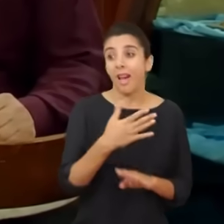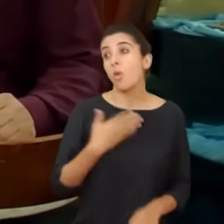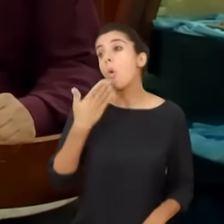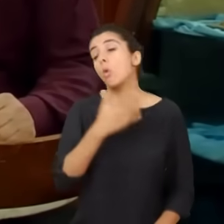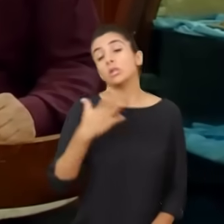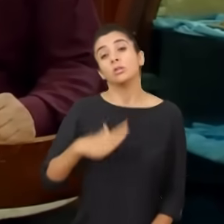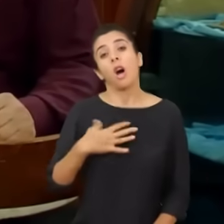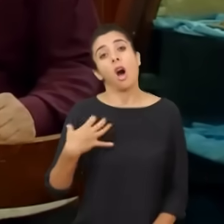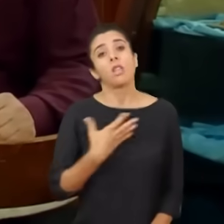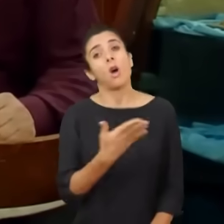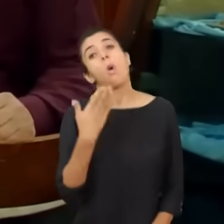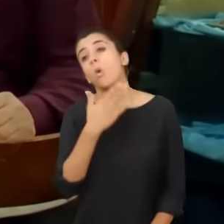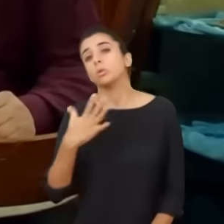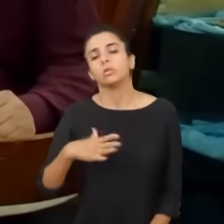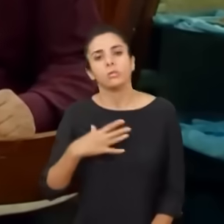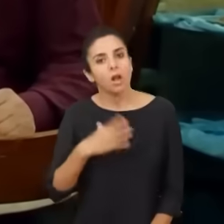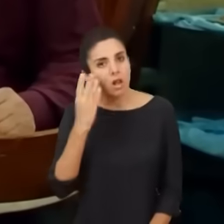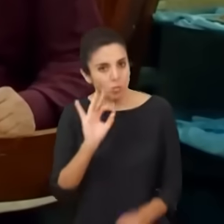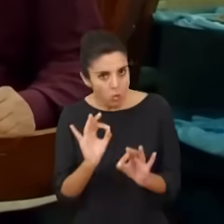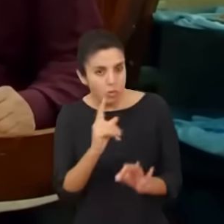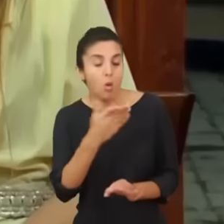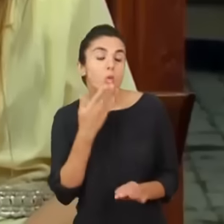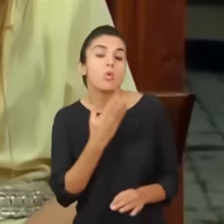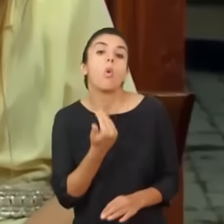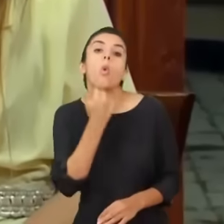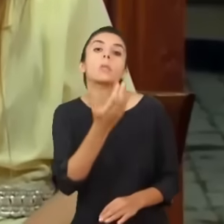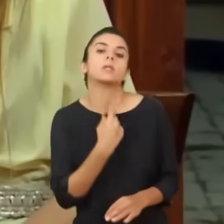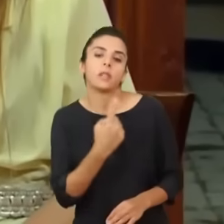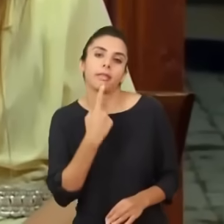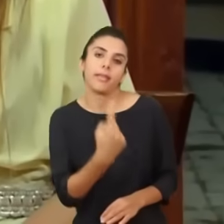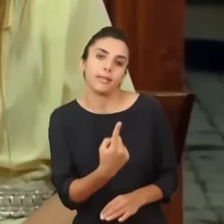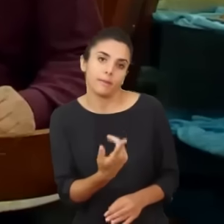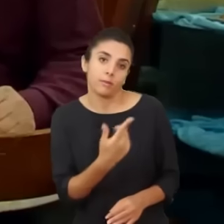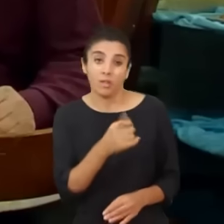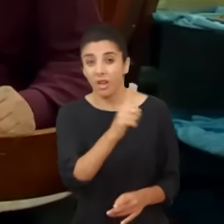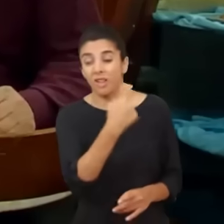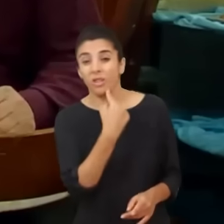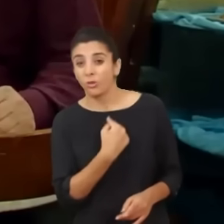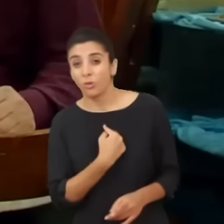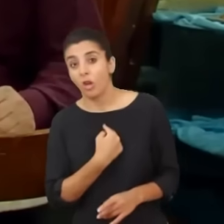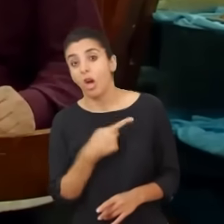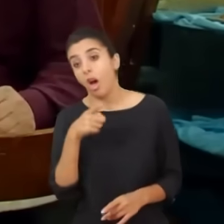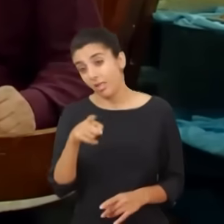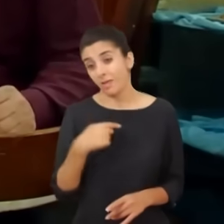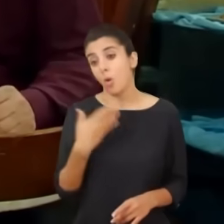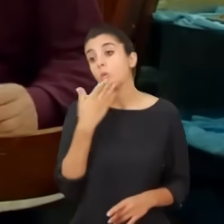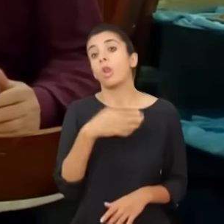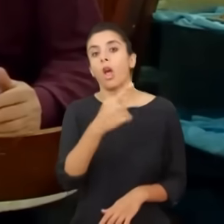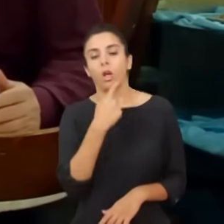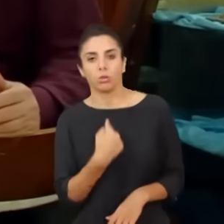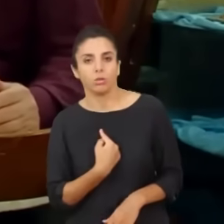diyor. Beğeniyorum ki ona. Sen tutma orucu diyor ona. Onu annem yani. O da bana diyor ki sen tutma diyor bak.